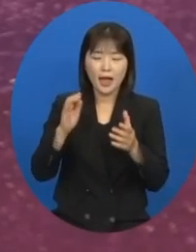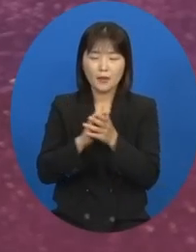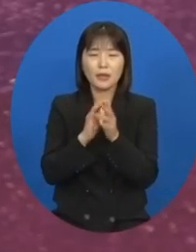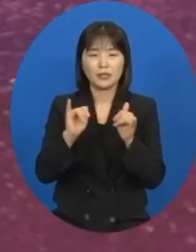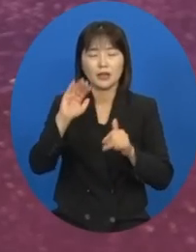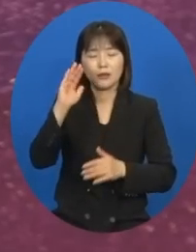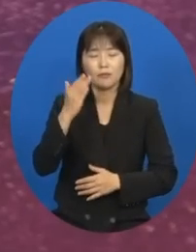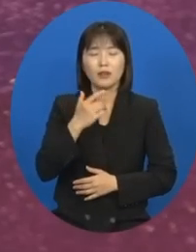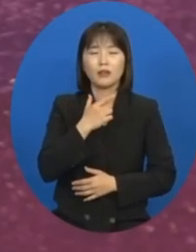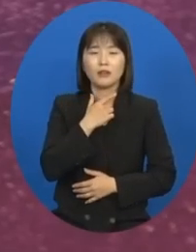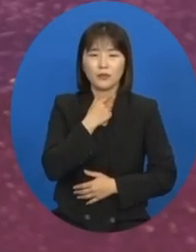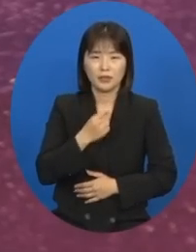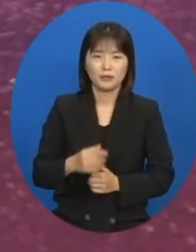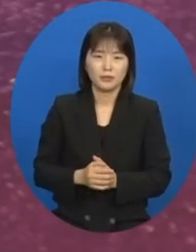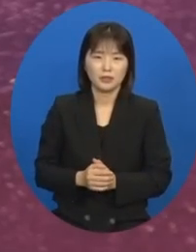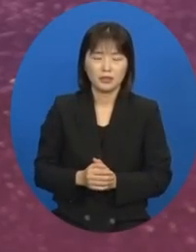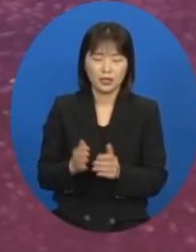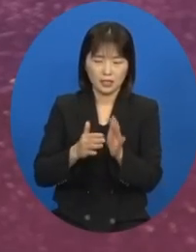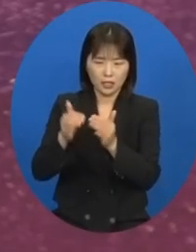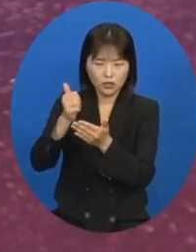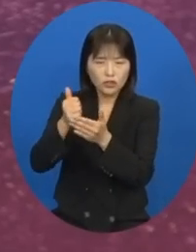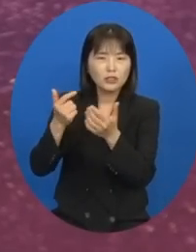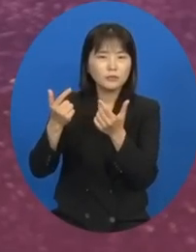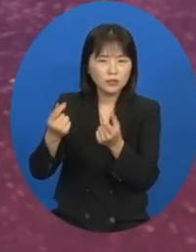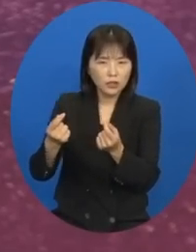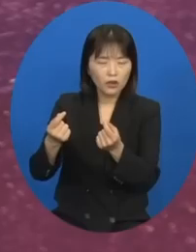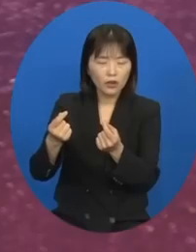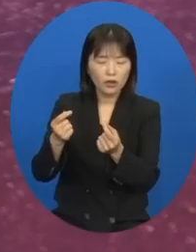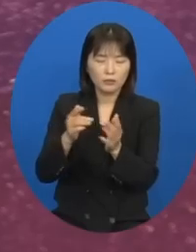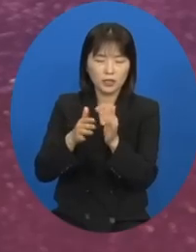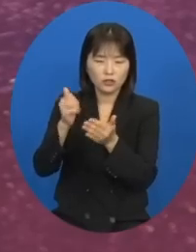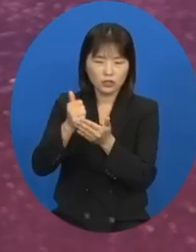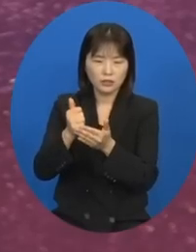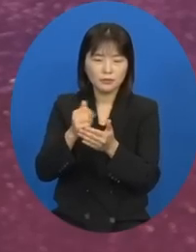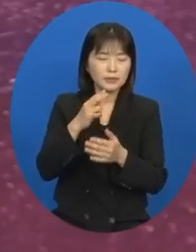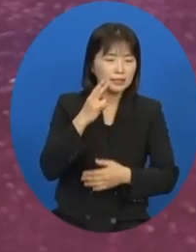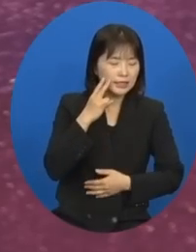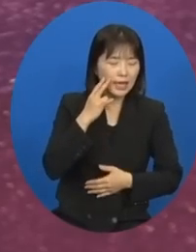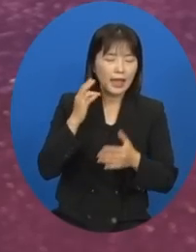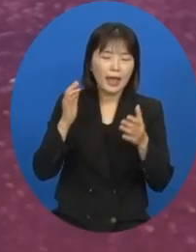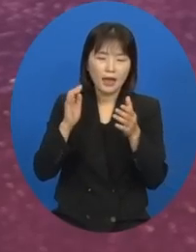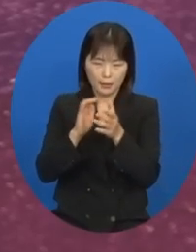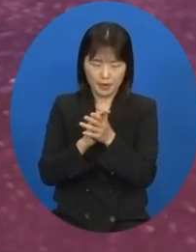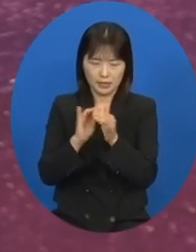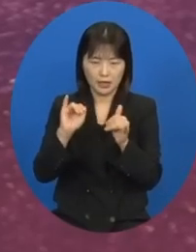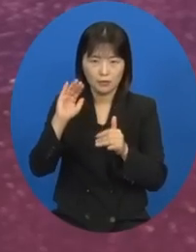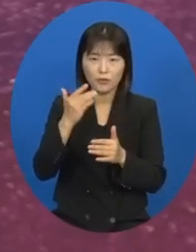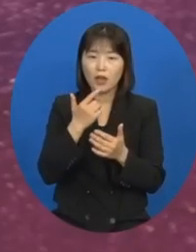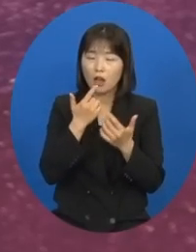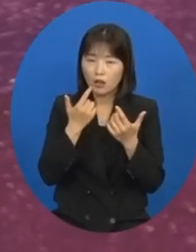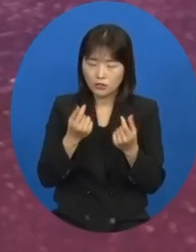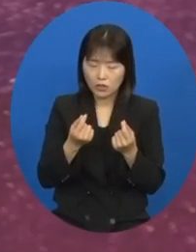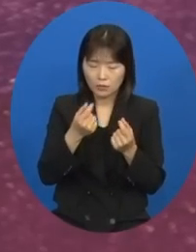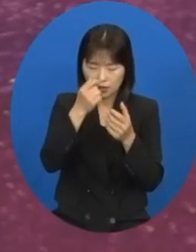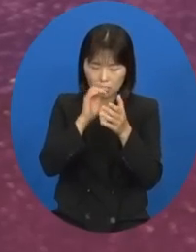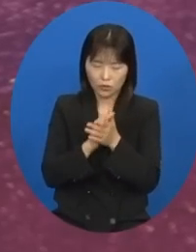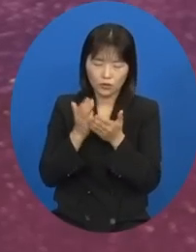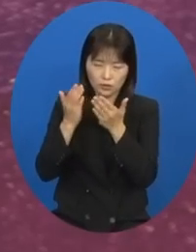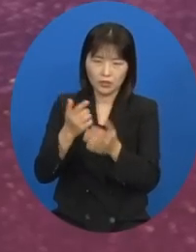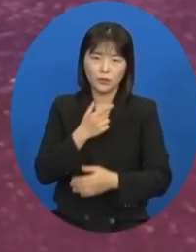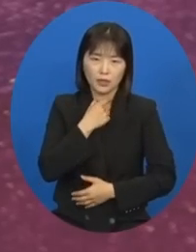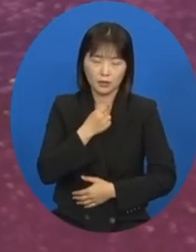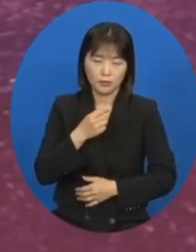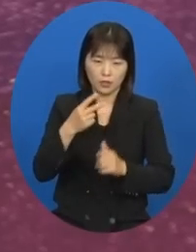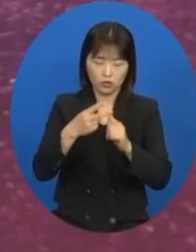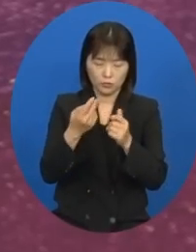바랍니다 예수님처럼 예수님이 예와 아멘의 사람이 되셨던 것처럼 기도했으면 좋겠어요 그래서 두